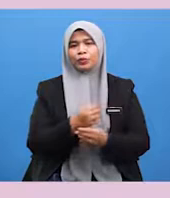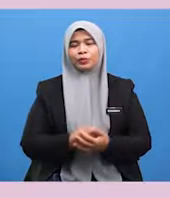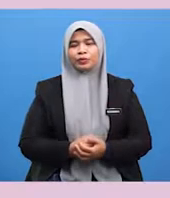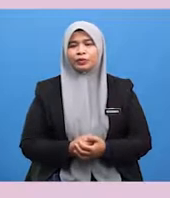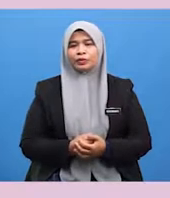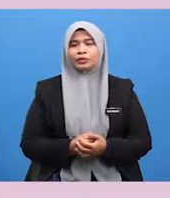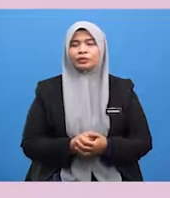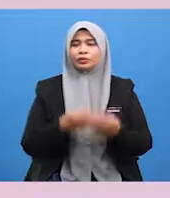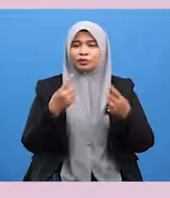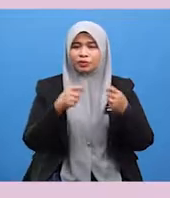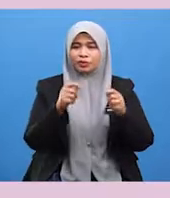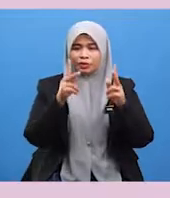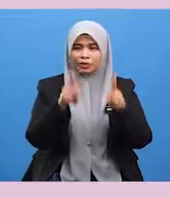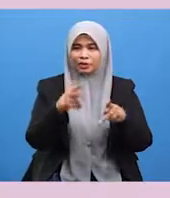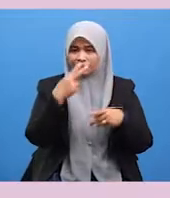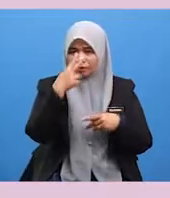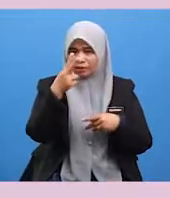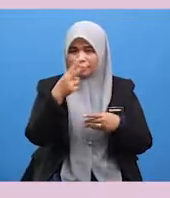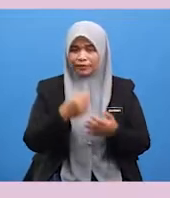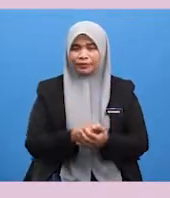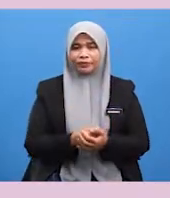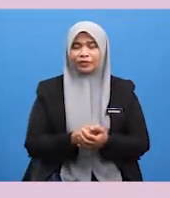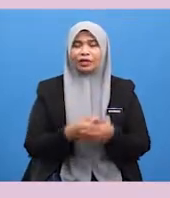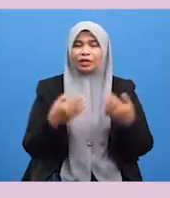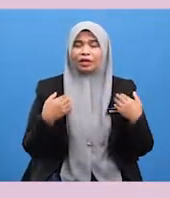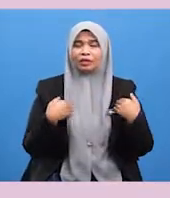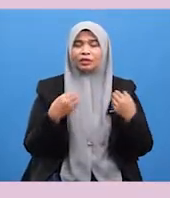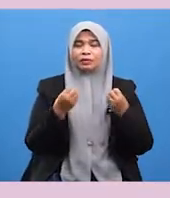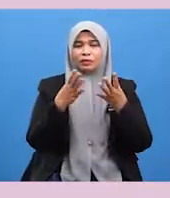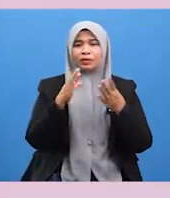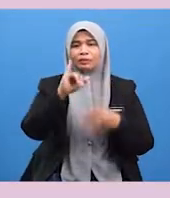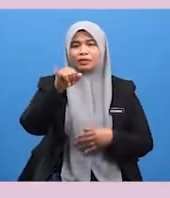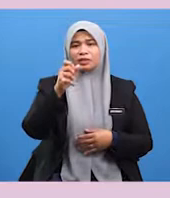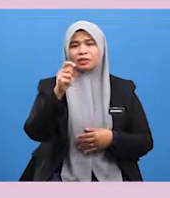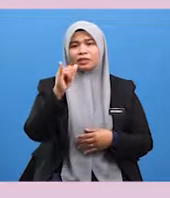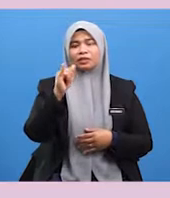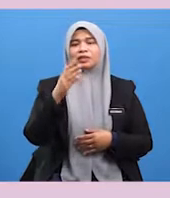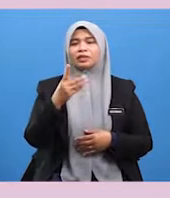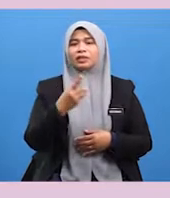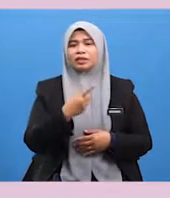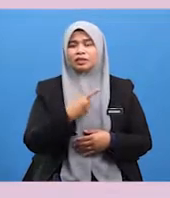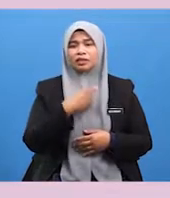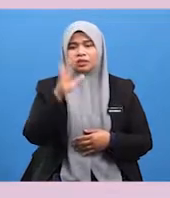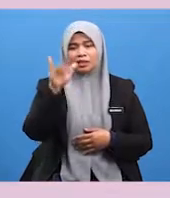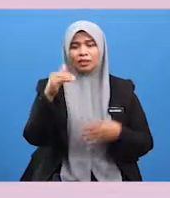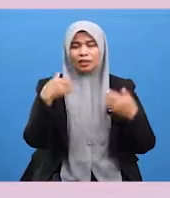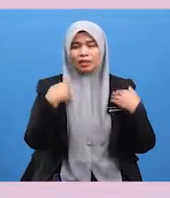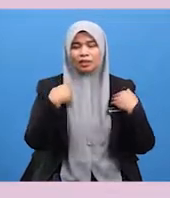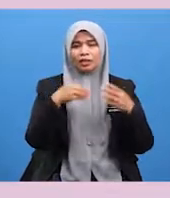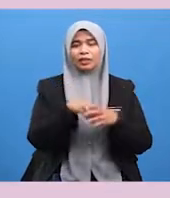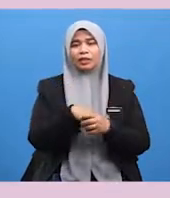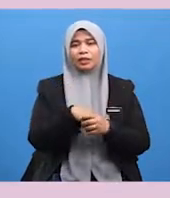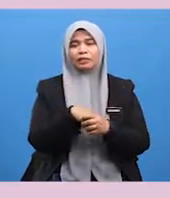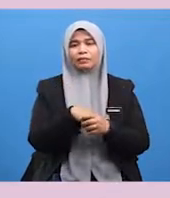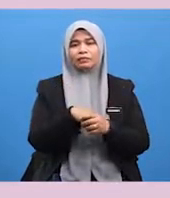Cuba pelajar perhatikan di skrin. Terdapat beberapa jati diri yang terkandung di dalam